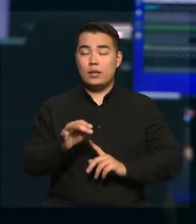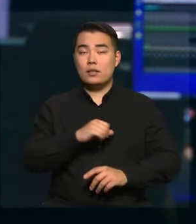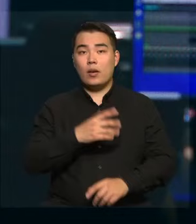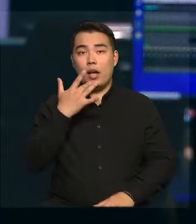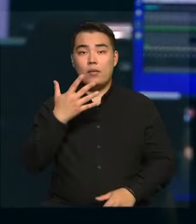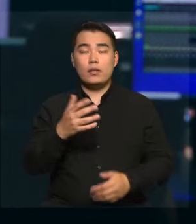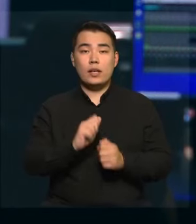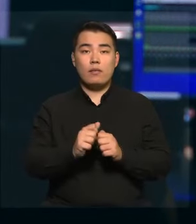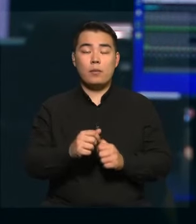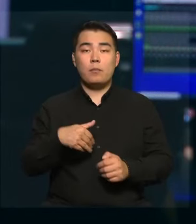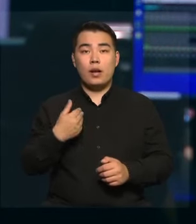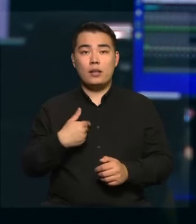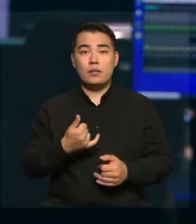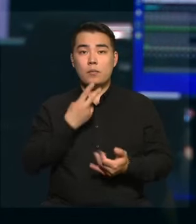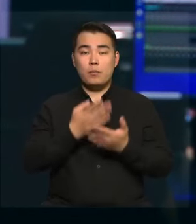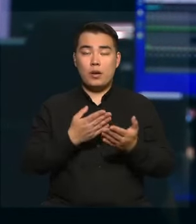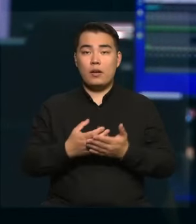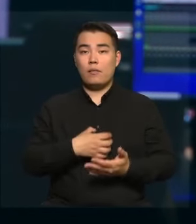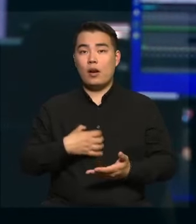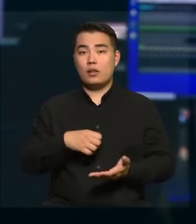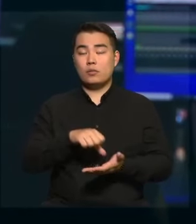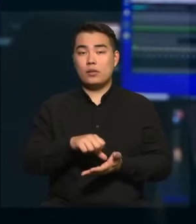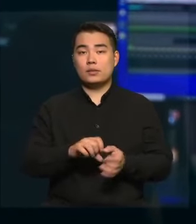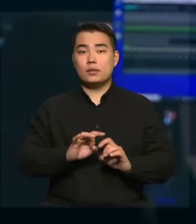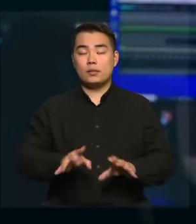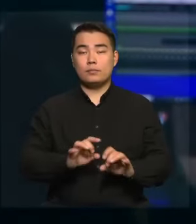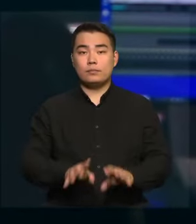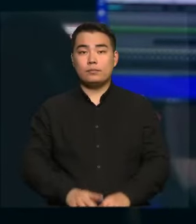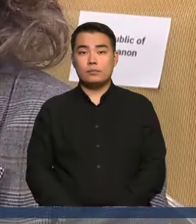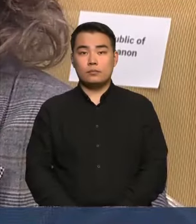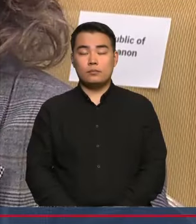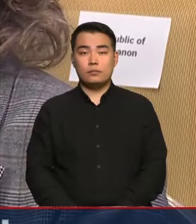инвестицияларға қолайлы жағдай жасау ісінде де маңызды екендігін атап өтті.